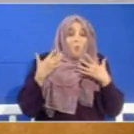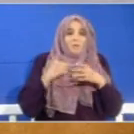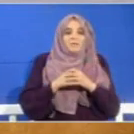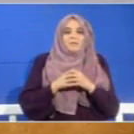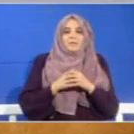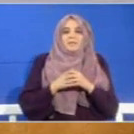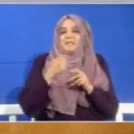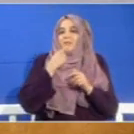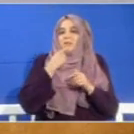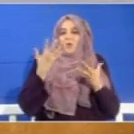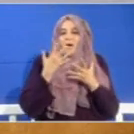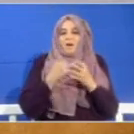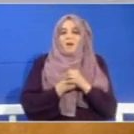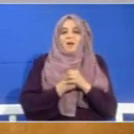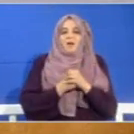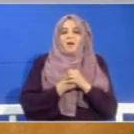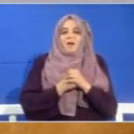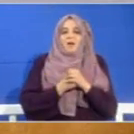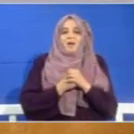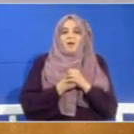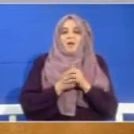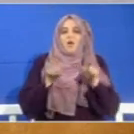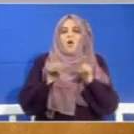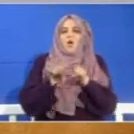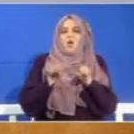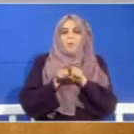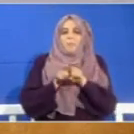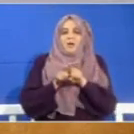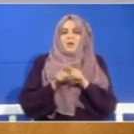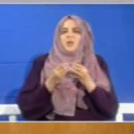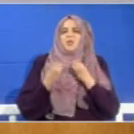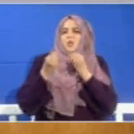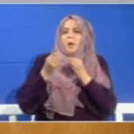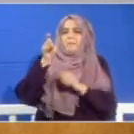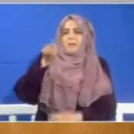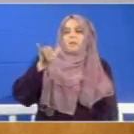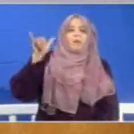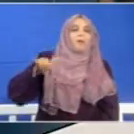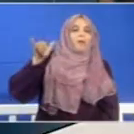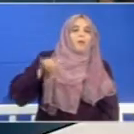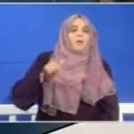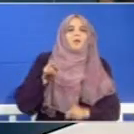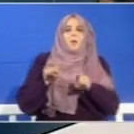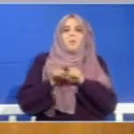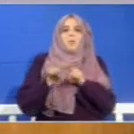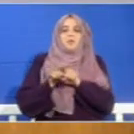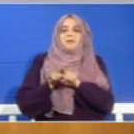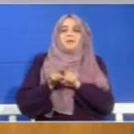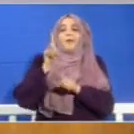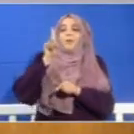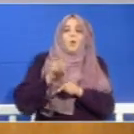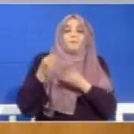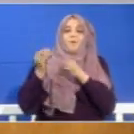هو غمط الناس، هو بطر الحق وغبط الناس. نعم نعم، فمعناها إبطال الحق